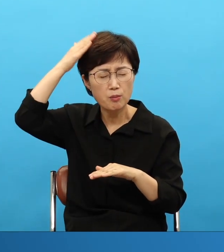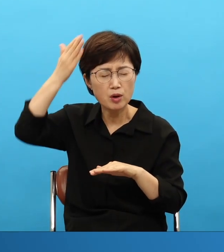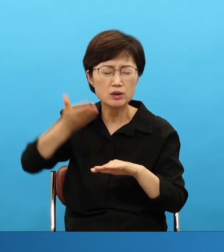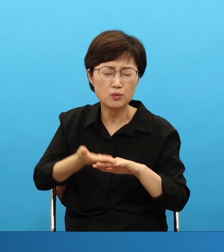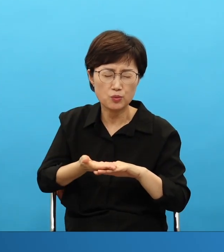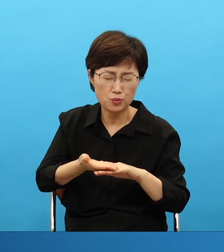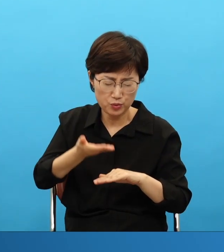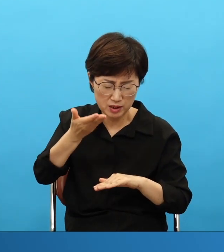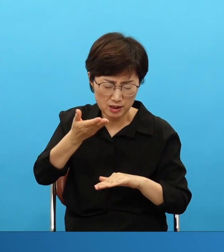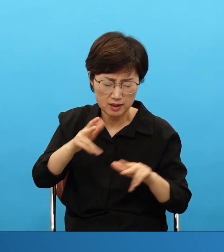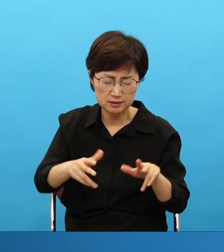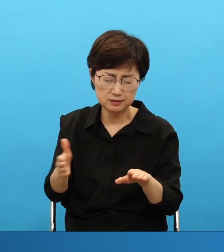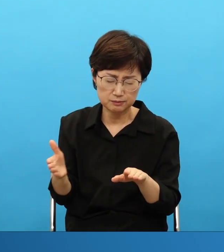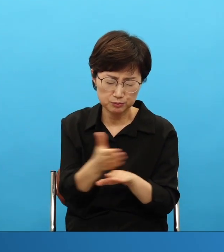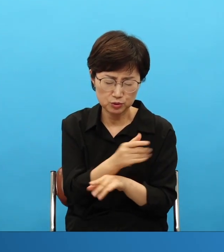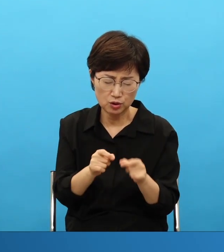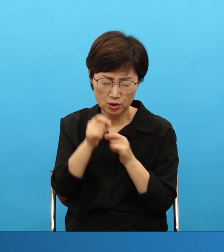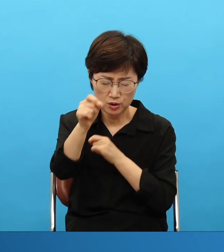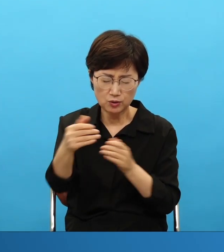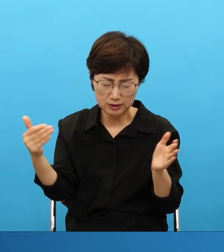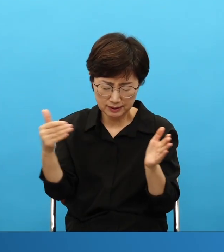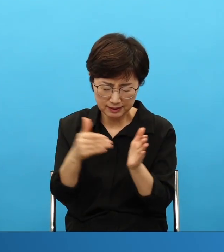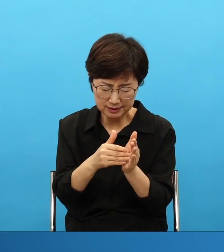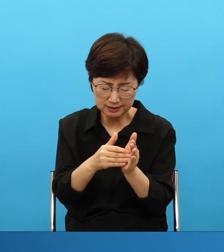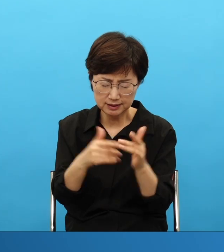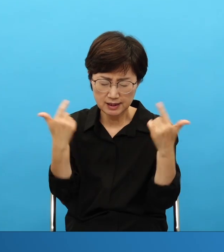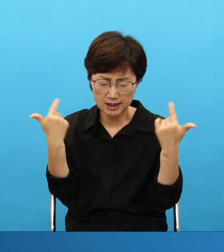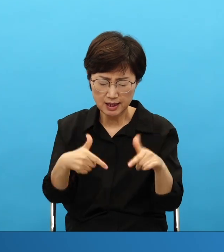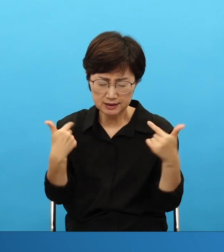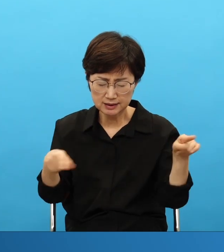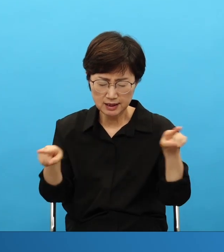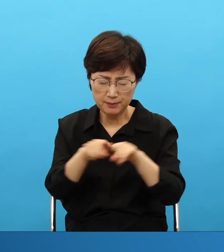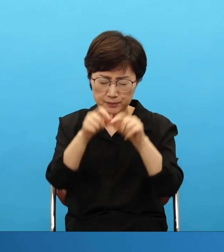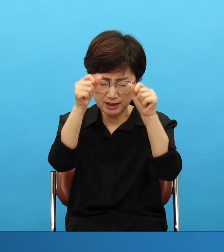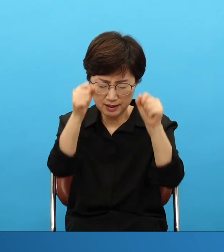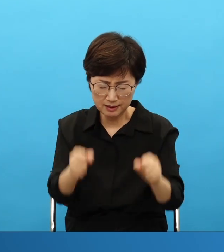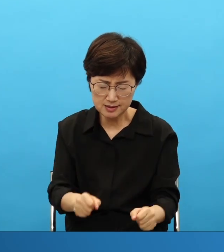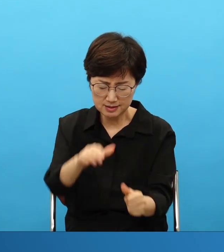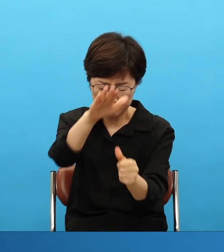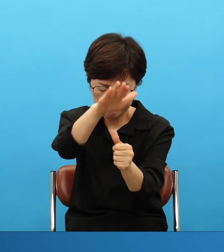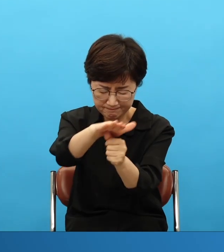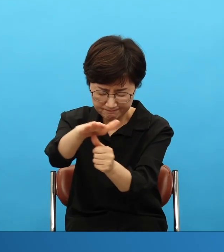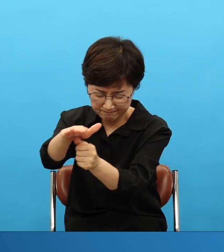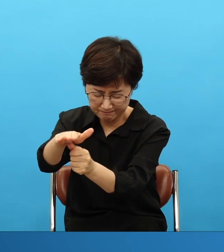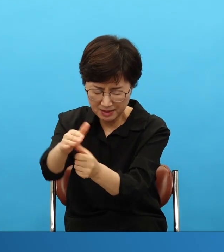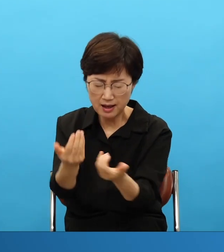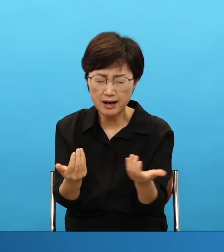위해 지금부터 영까지 항상 함께 지어다